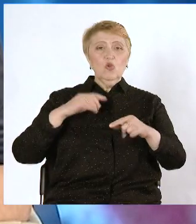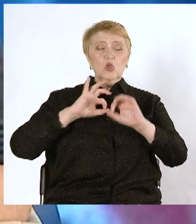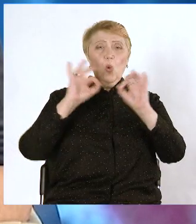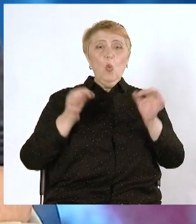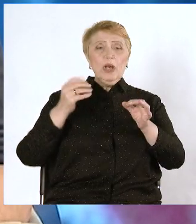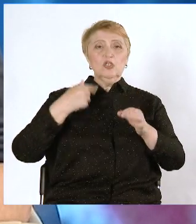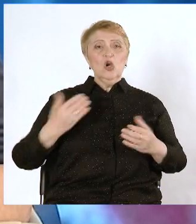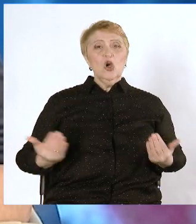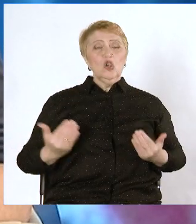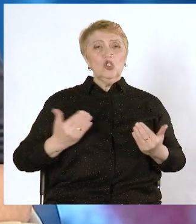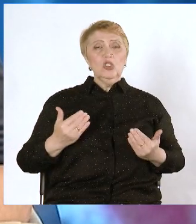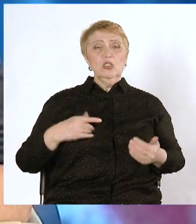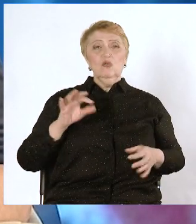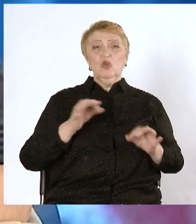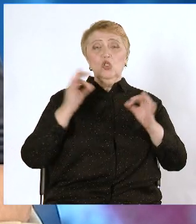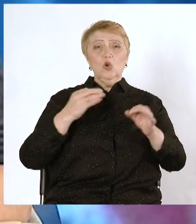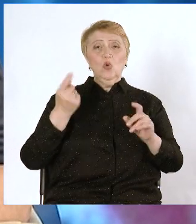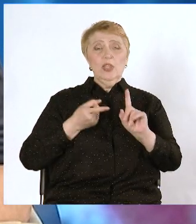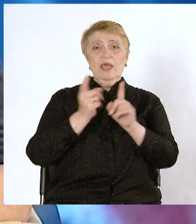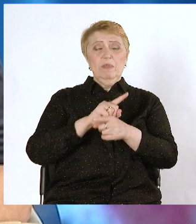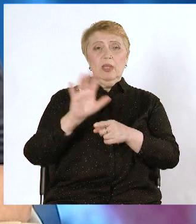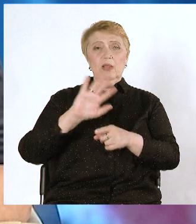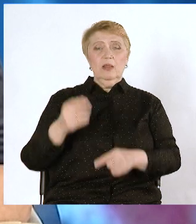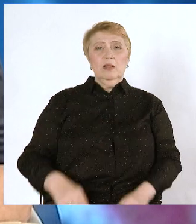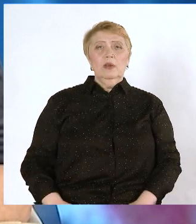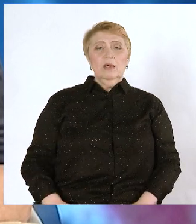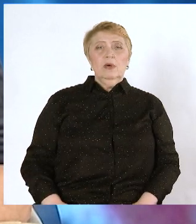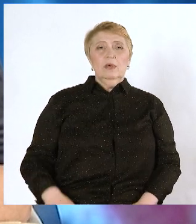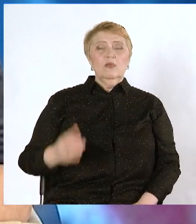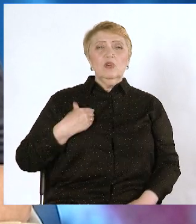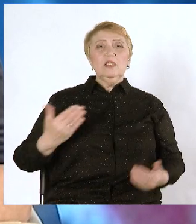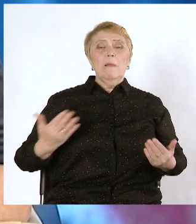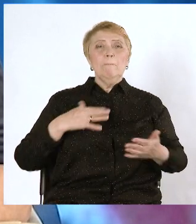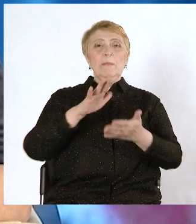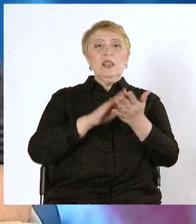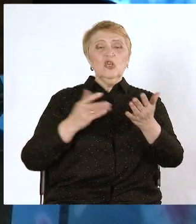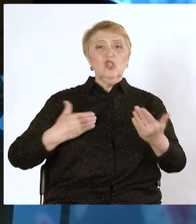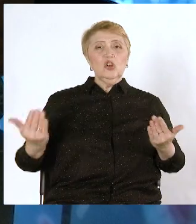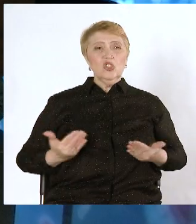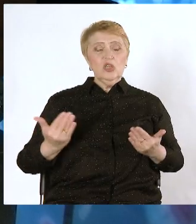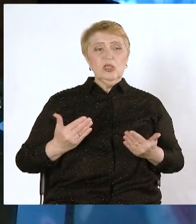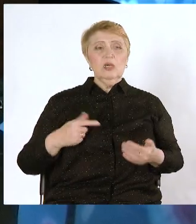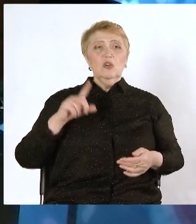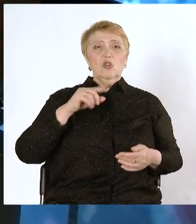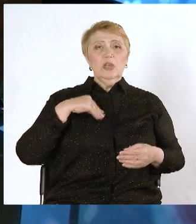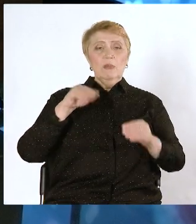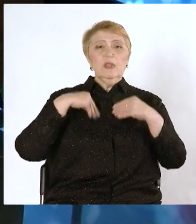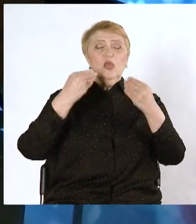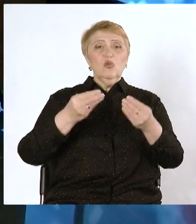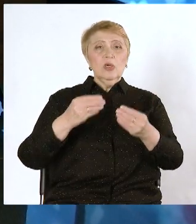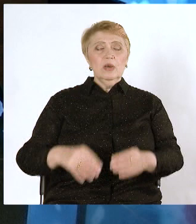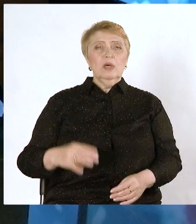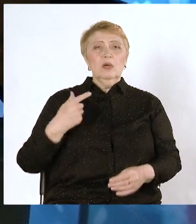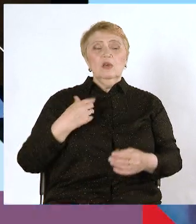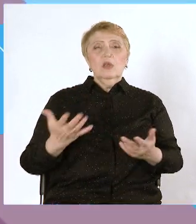гаражей продолжительность жизни это 50 процентов именно образ образ жизни да то что нам дает и поэтому вот